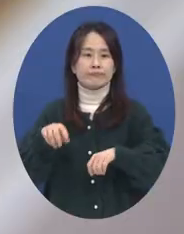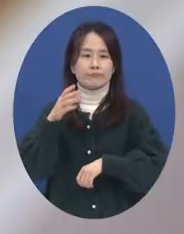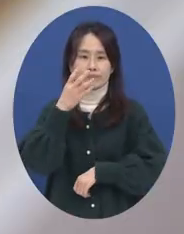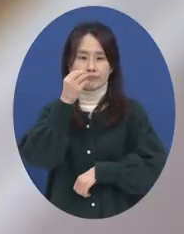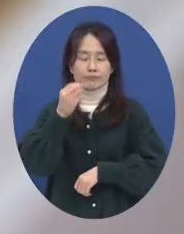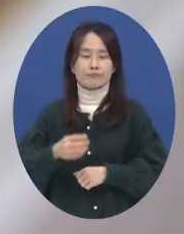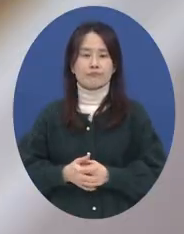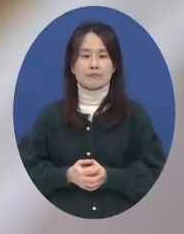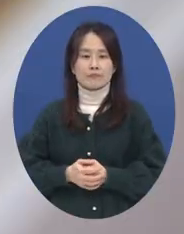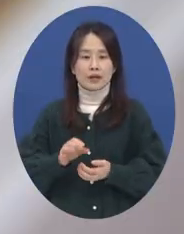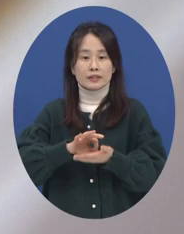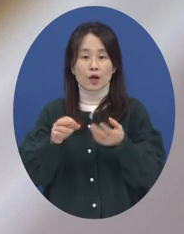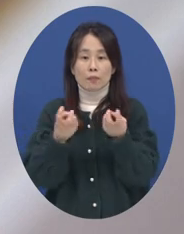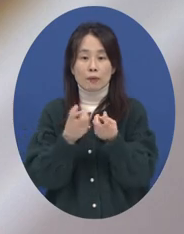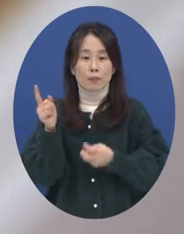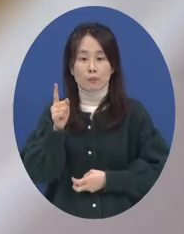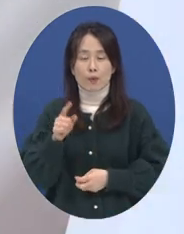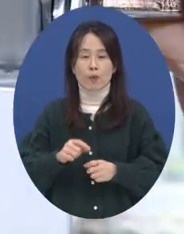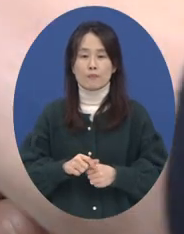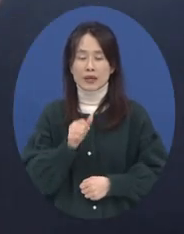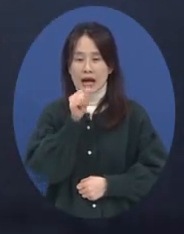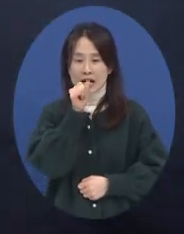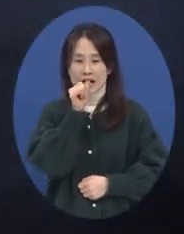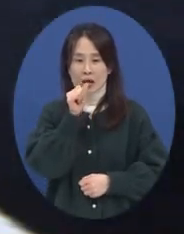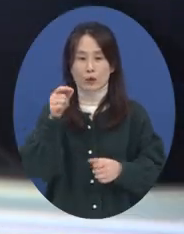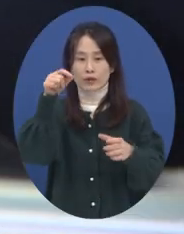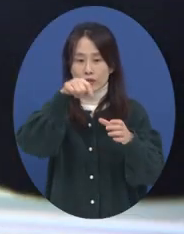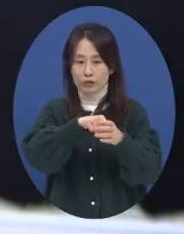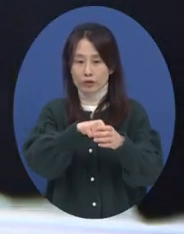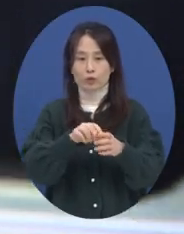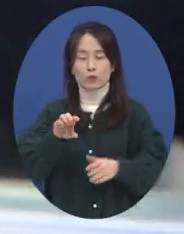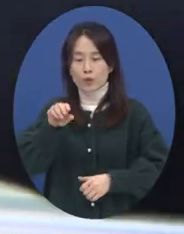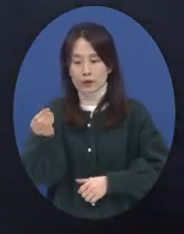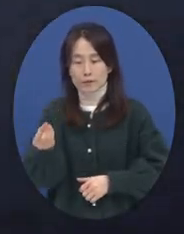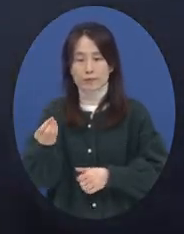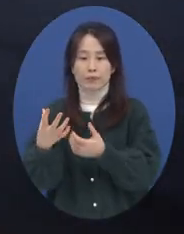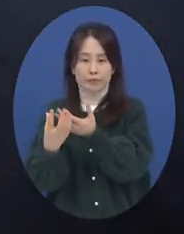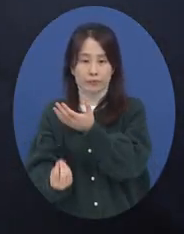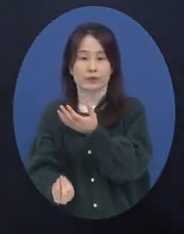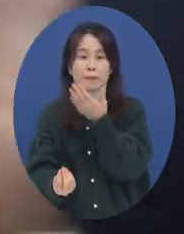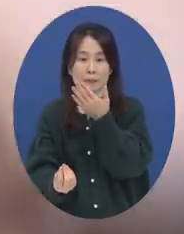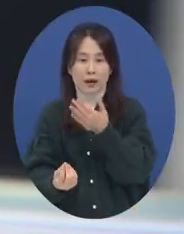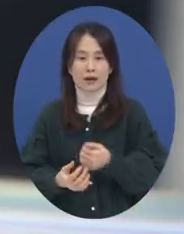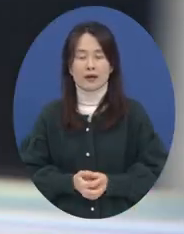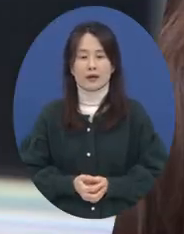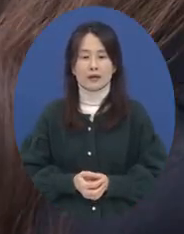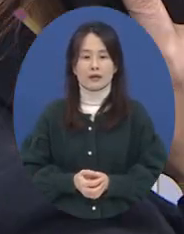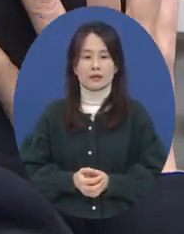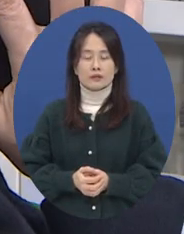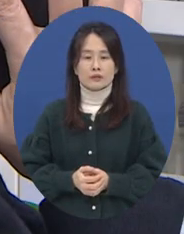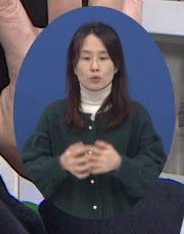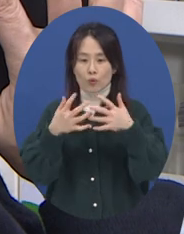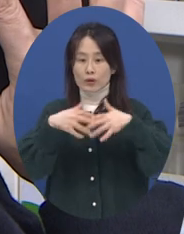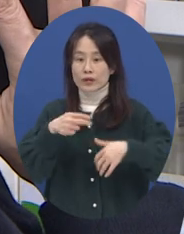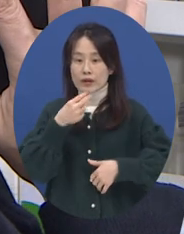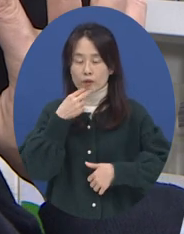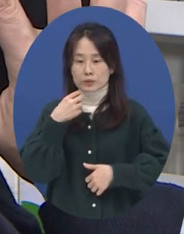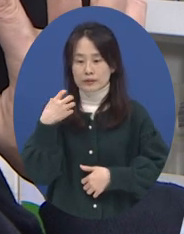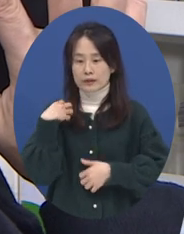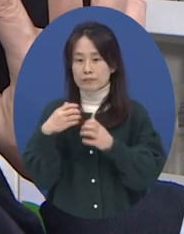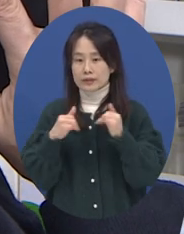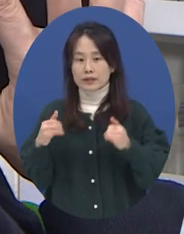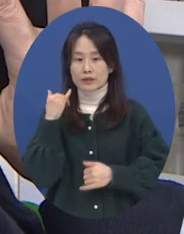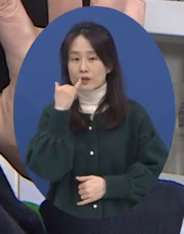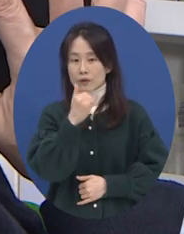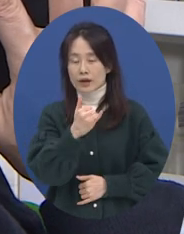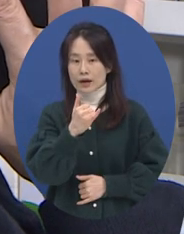휴지로. 사용 방법은 코인 형태 외 레버만 돌리면 생리대가 나오는 자판기형. 별도 기기 없이